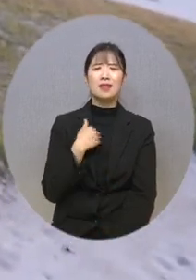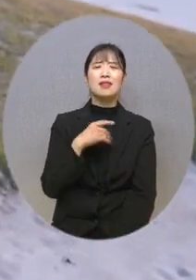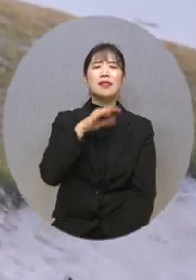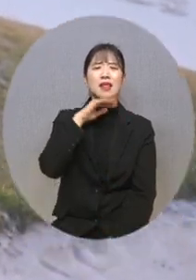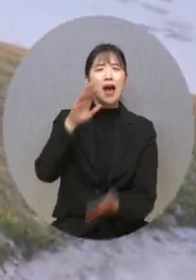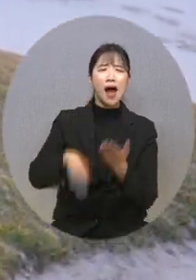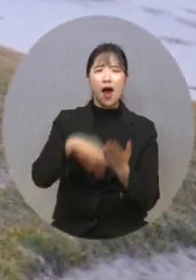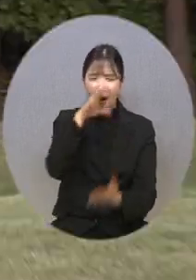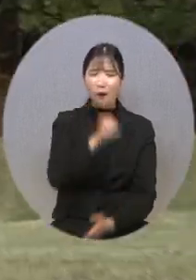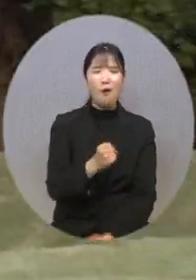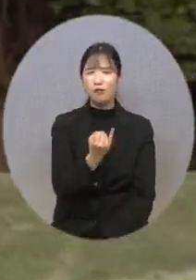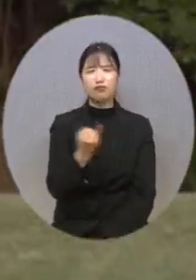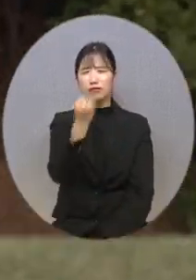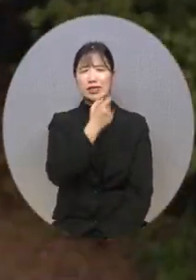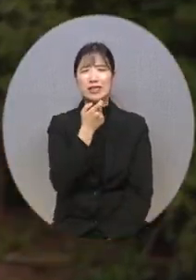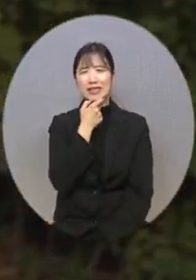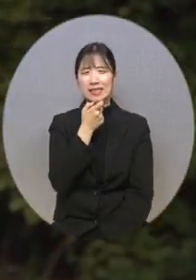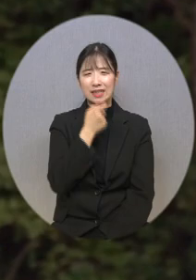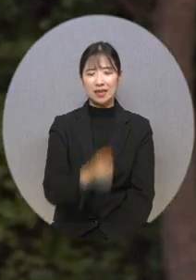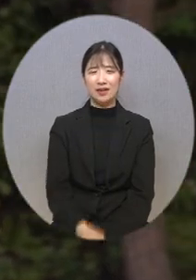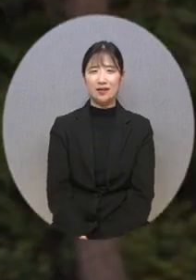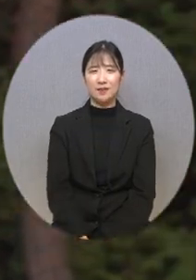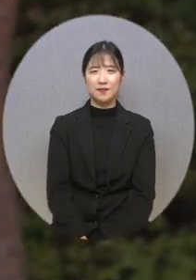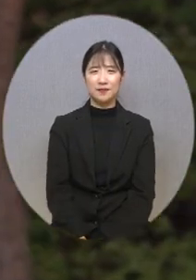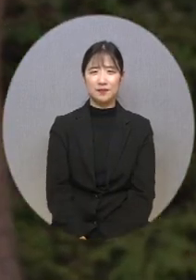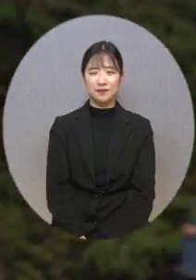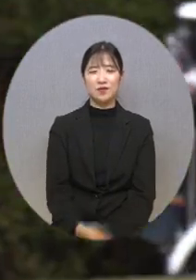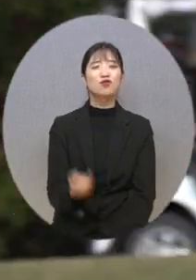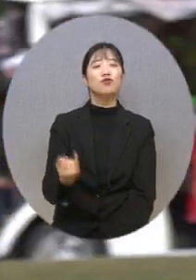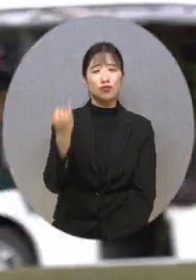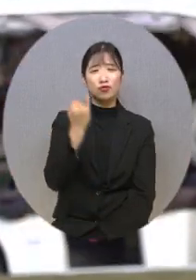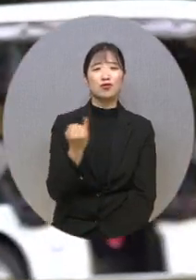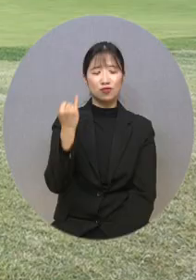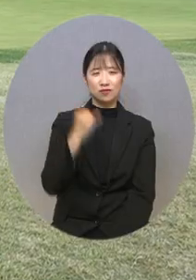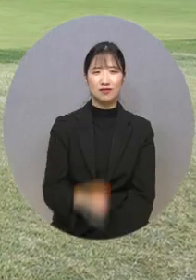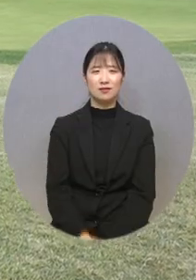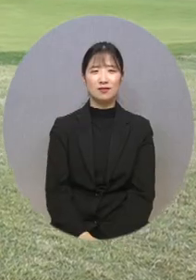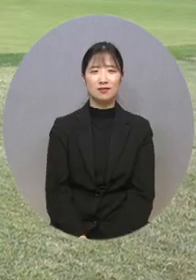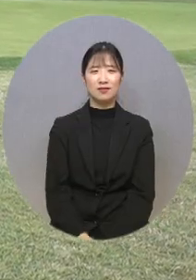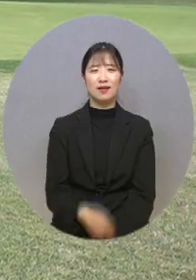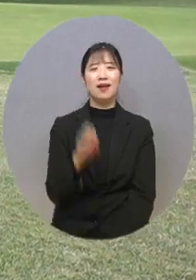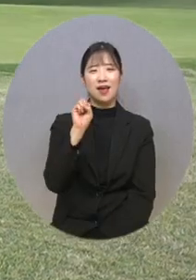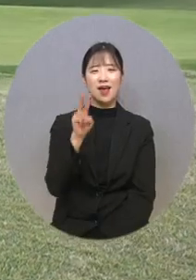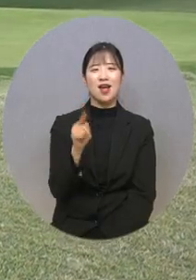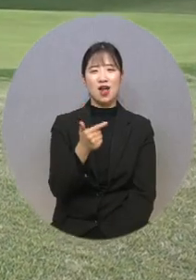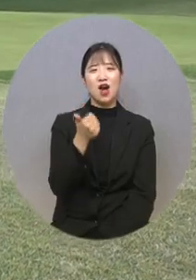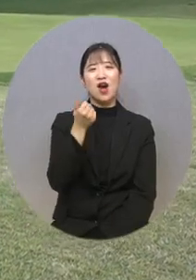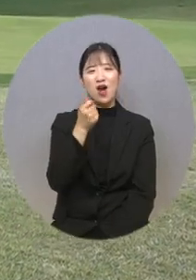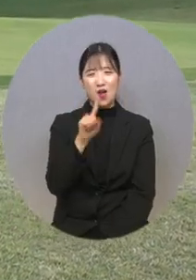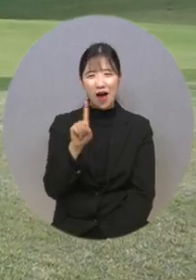저 누나예요. 연아 연아. 누나 누나. 연아. 아 연아 아 연아 누나.